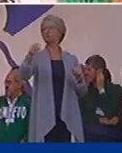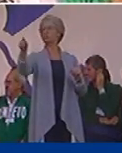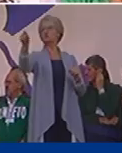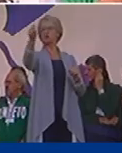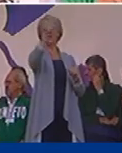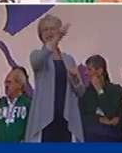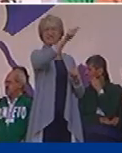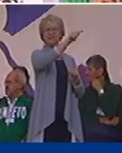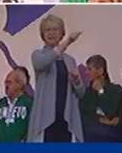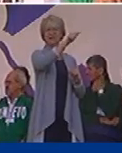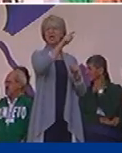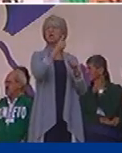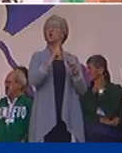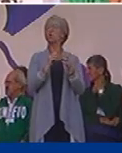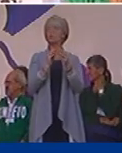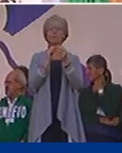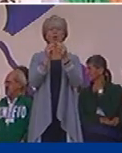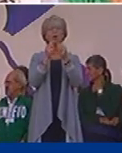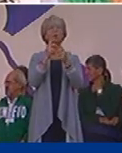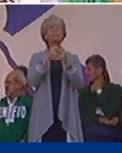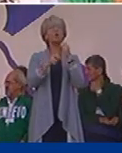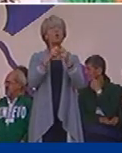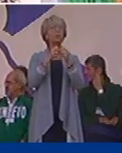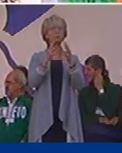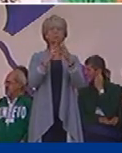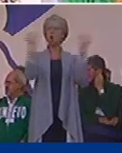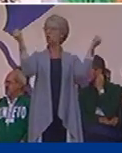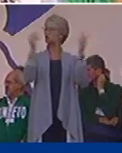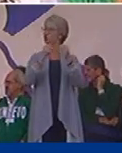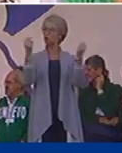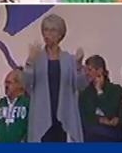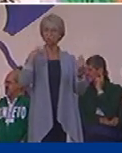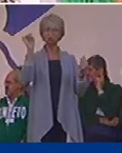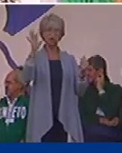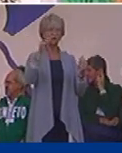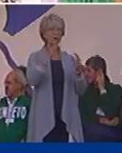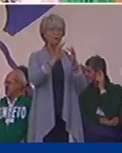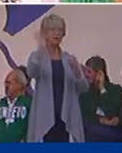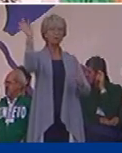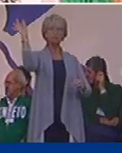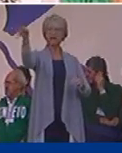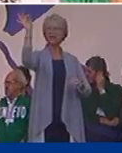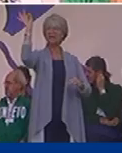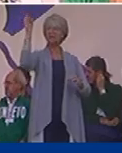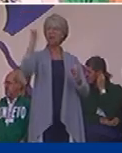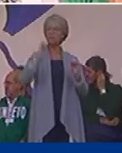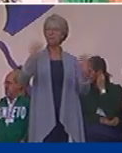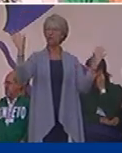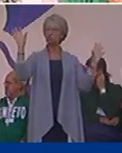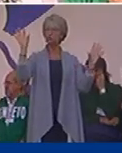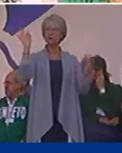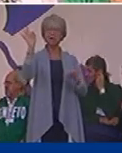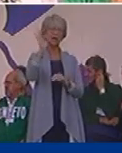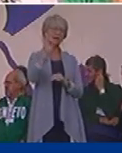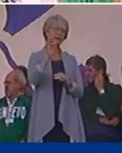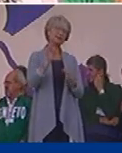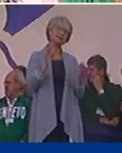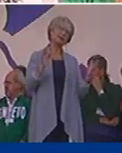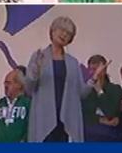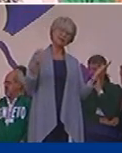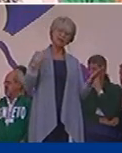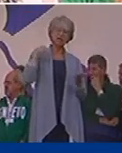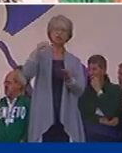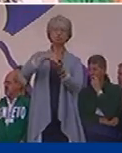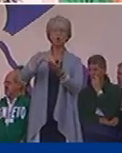che hanno la soluzione di tutti i problemi, che hanno la bacchetta magica. Io c'ero sul Po nel